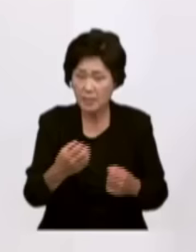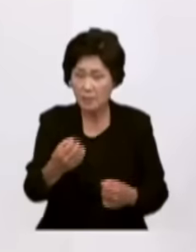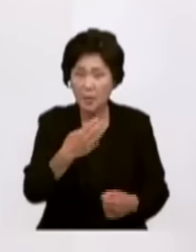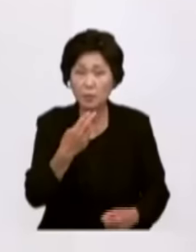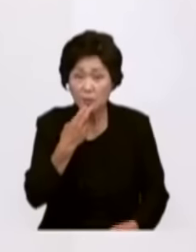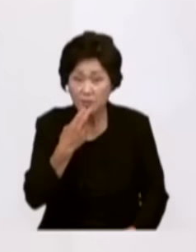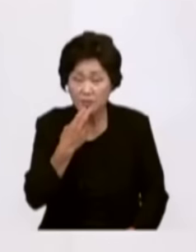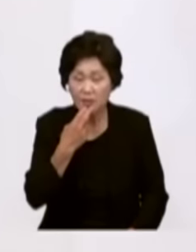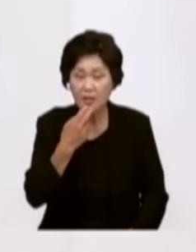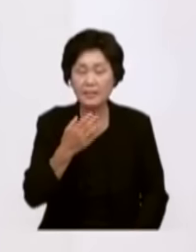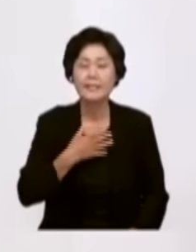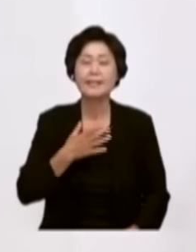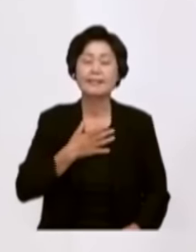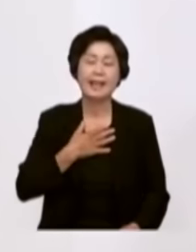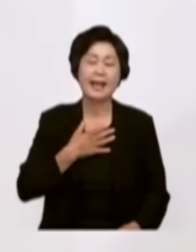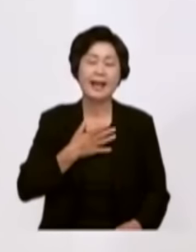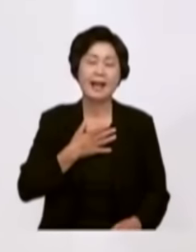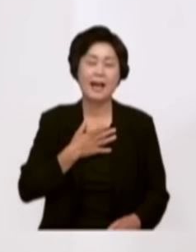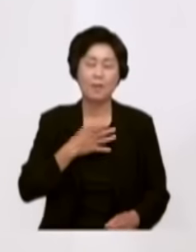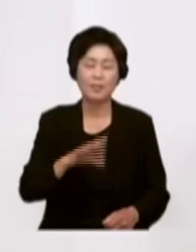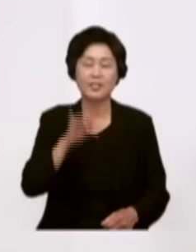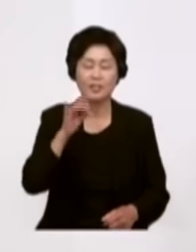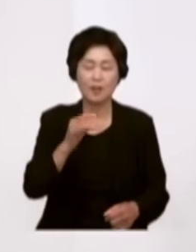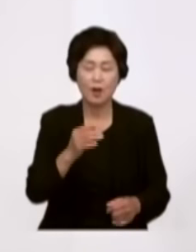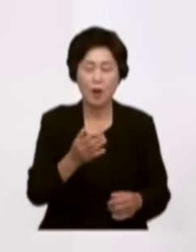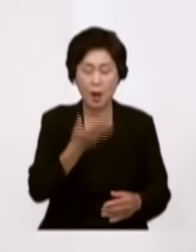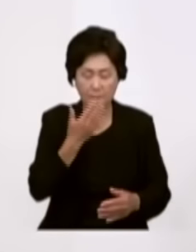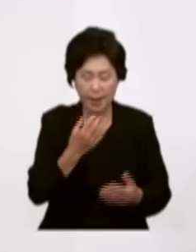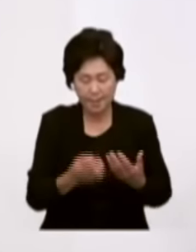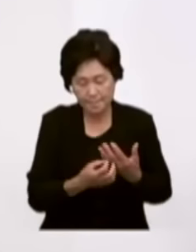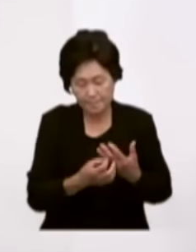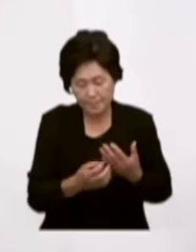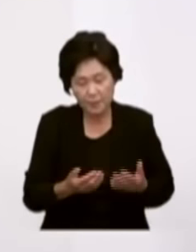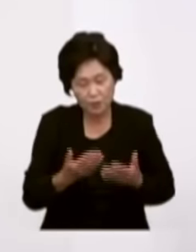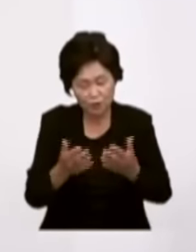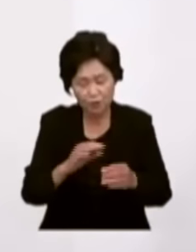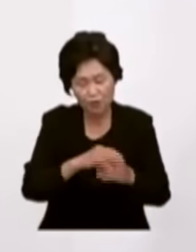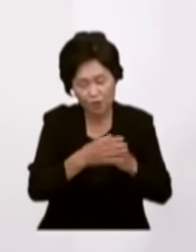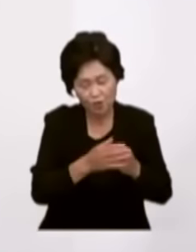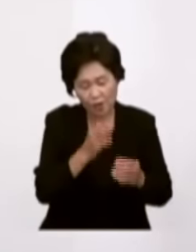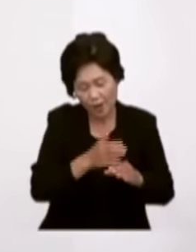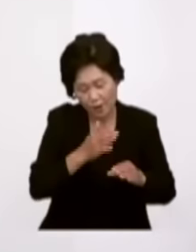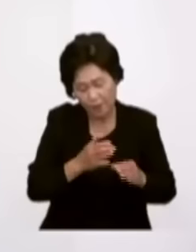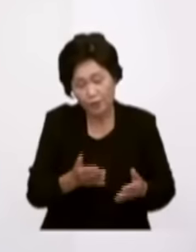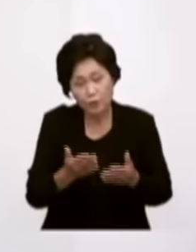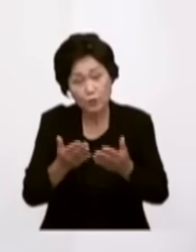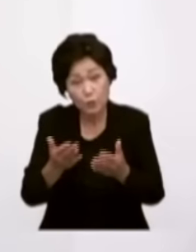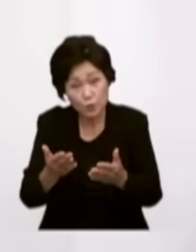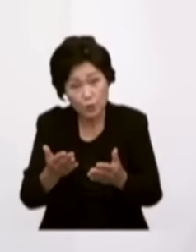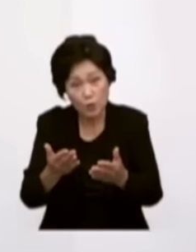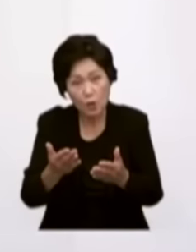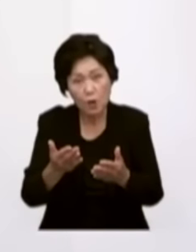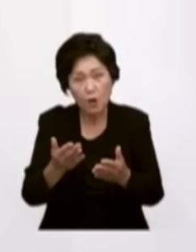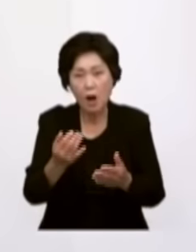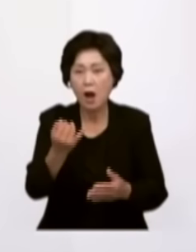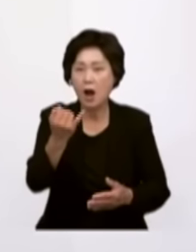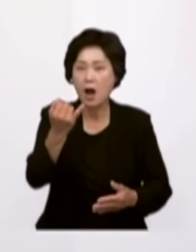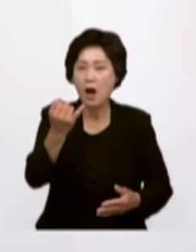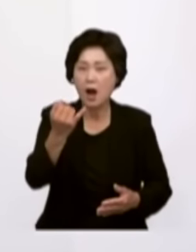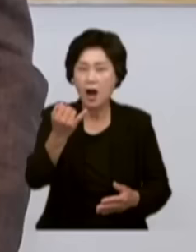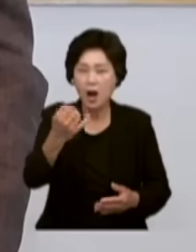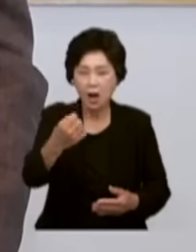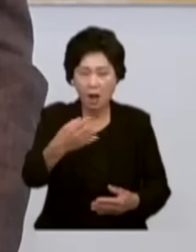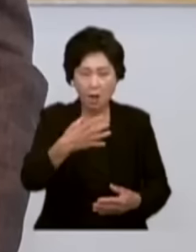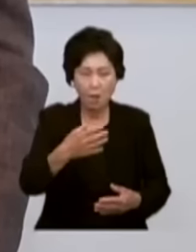내가 밥해서 탁 차려놓고 뭐 이렇게 과일 같은 거 썰어서 이렇게 공부하는데 갖다 주고 그러니까 아내가 맨날 고맙다는